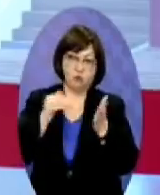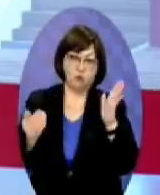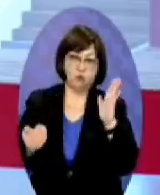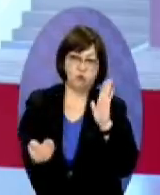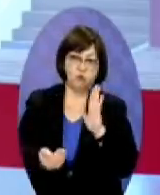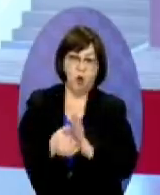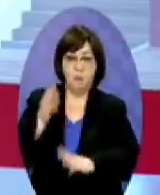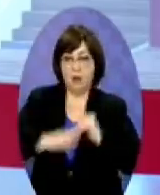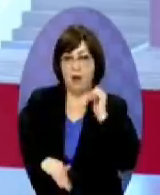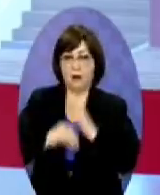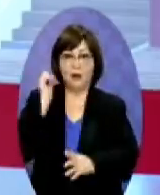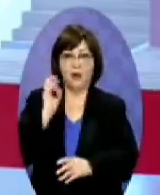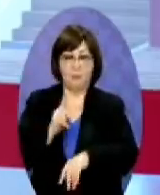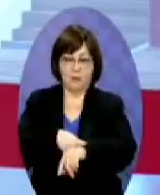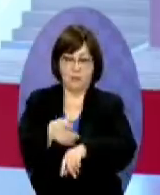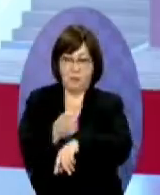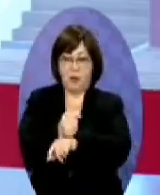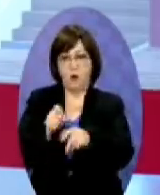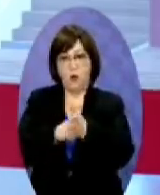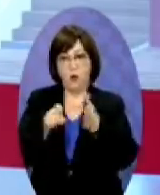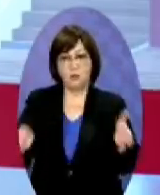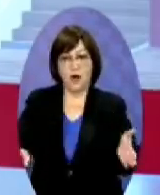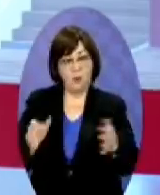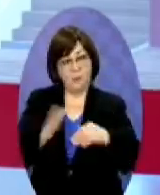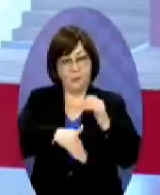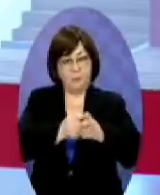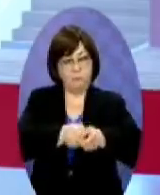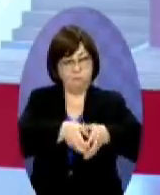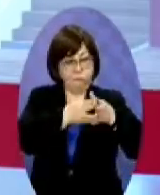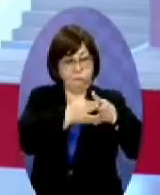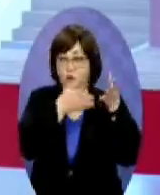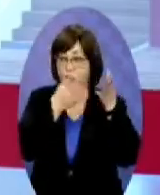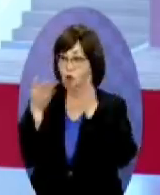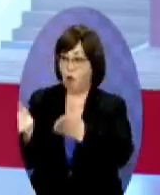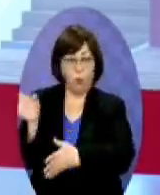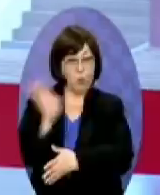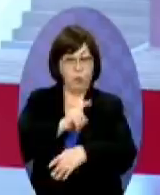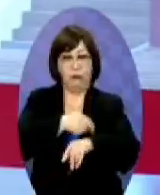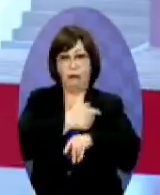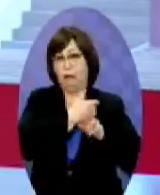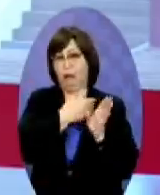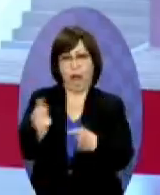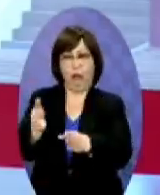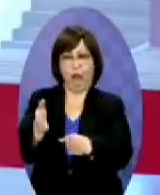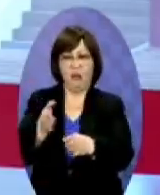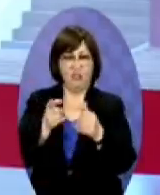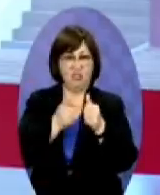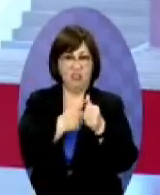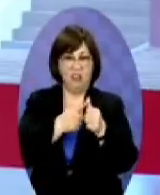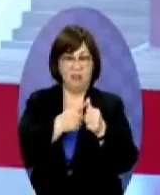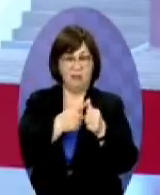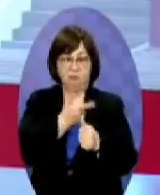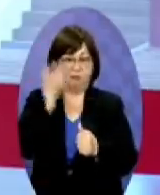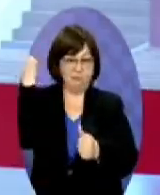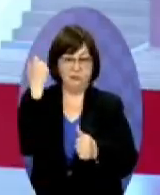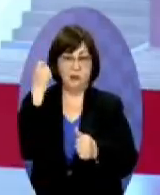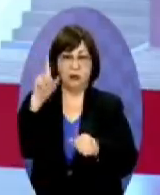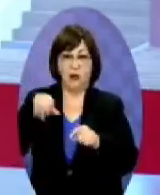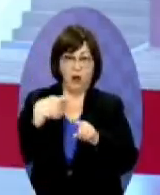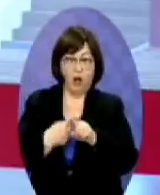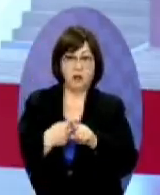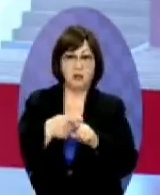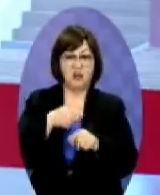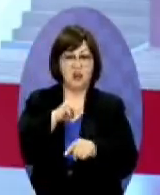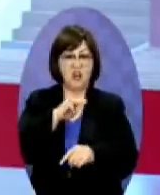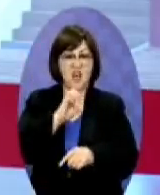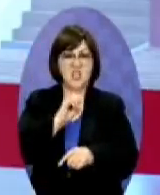барилгын компани хугацаандаа ажиллаа хүлээлгэж өгөхгүй бол харж хэсалт гаргаж тухайн компанийг тендерт дахиж оролцуулахгүй гэдгийг салбарын